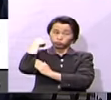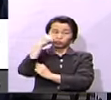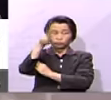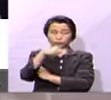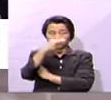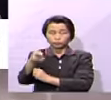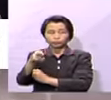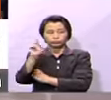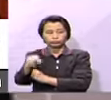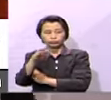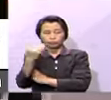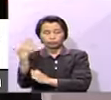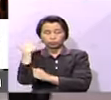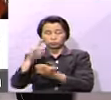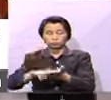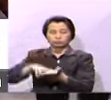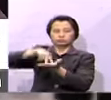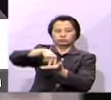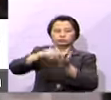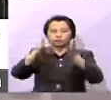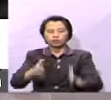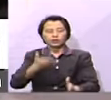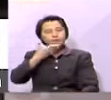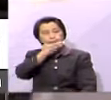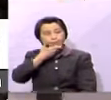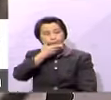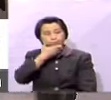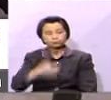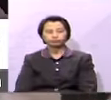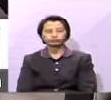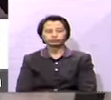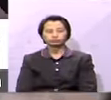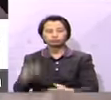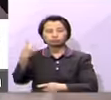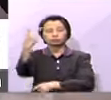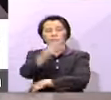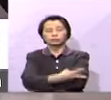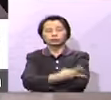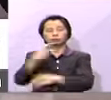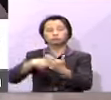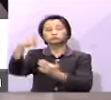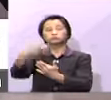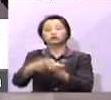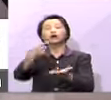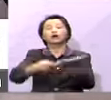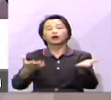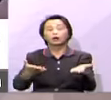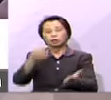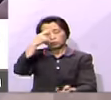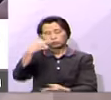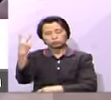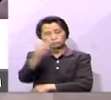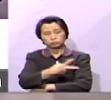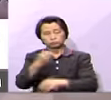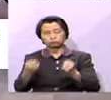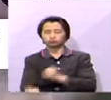Warrior, hashtag Kebangkitan Pemuda. Okey, apa pengisian selama 2 hari Fajar Warrior ini? Okey, untuk Fajar Warrior, Fajar